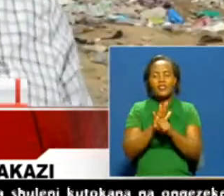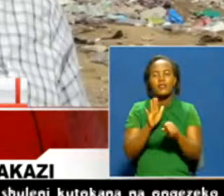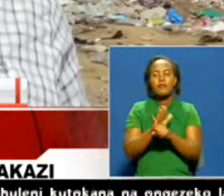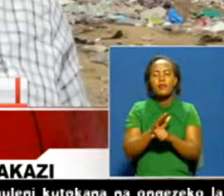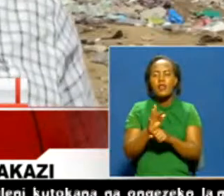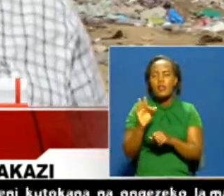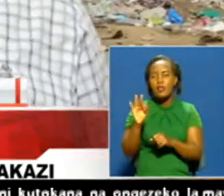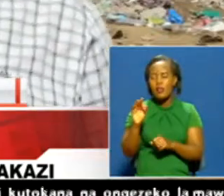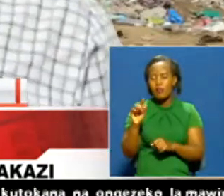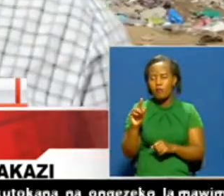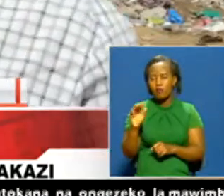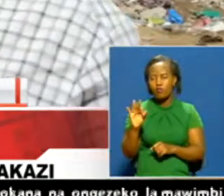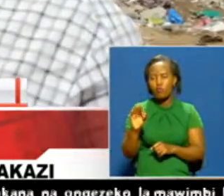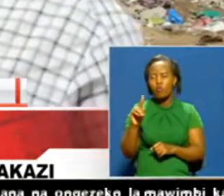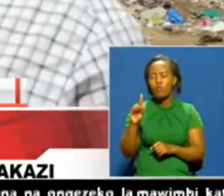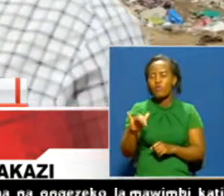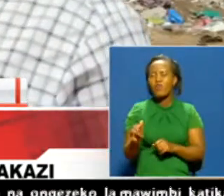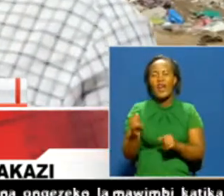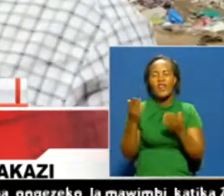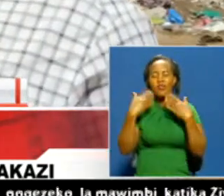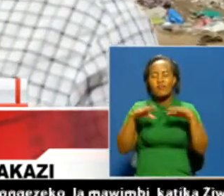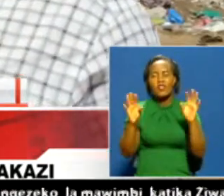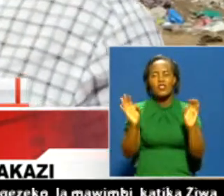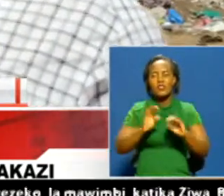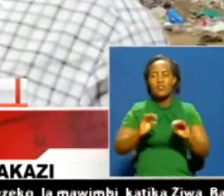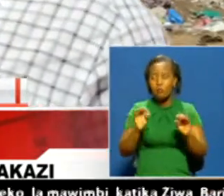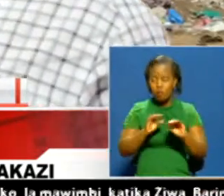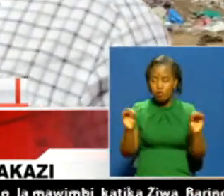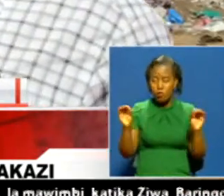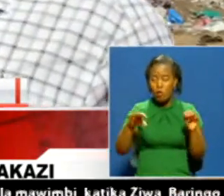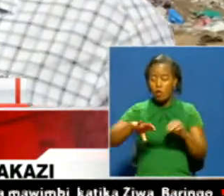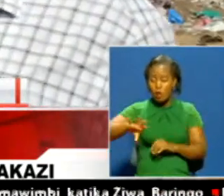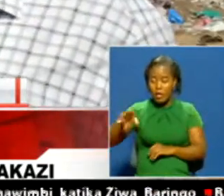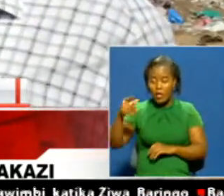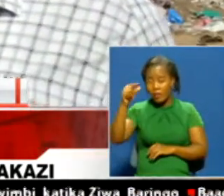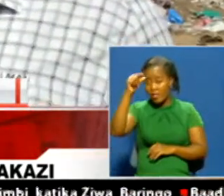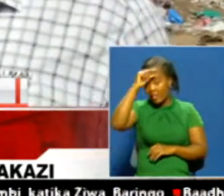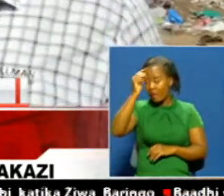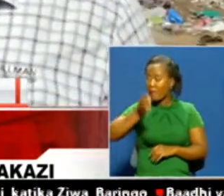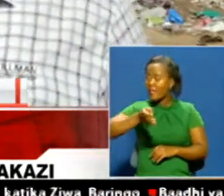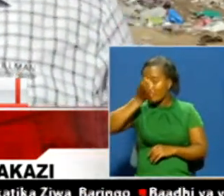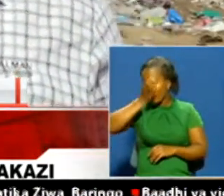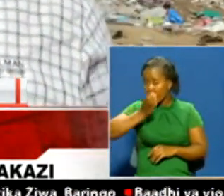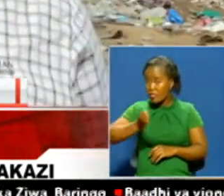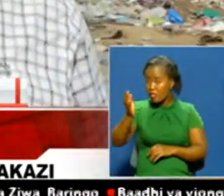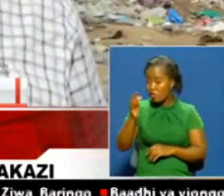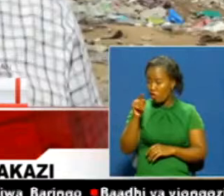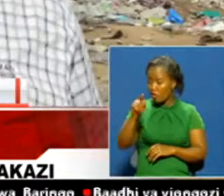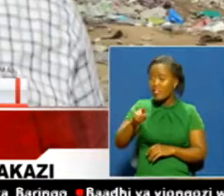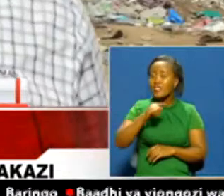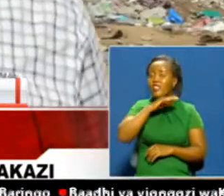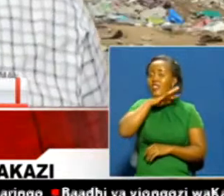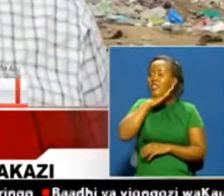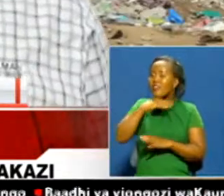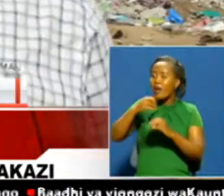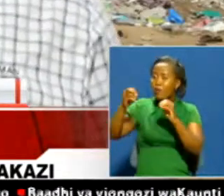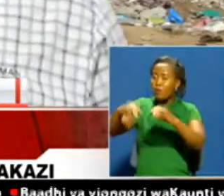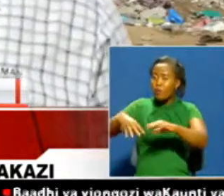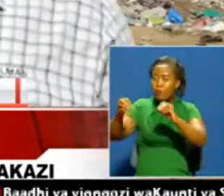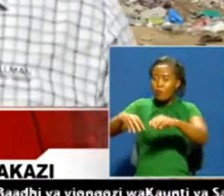na county wameachiria hii dump site. Na kama wameshindwa na kazi, mimi ningesema governor